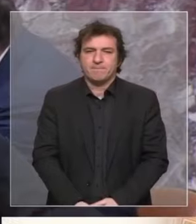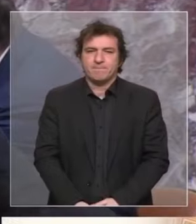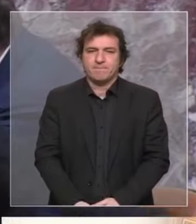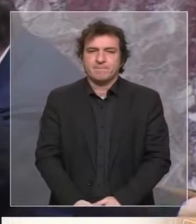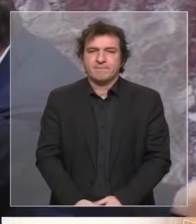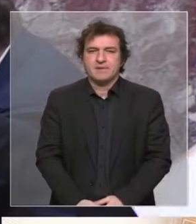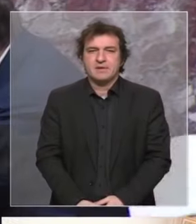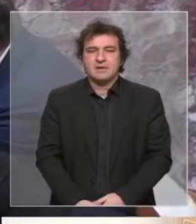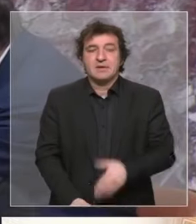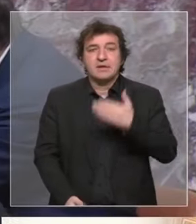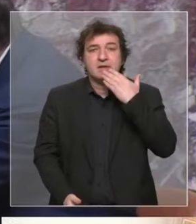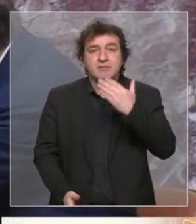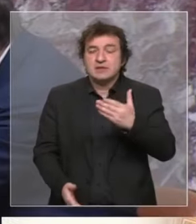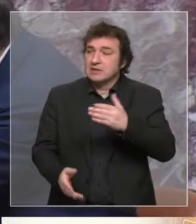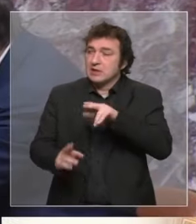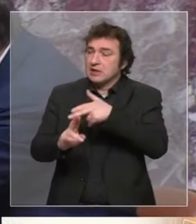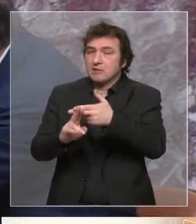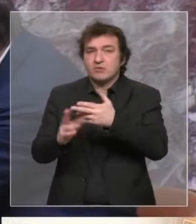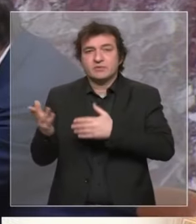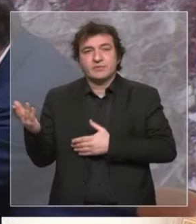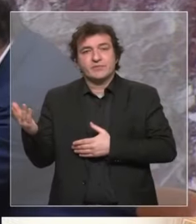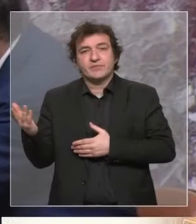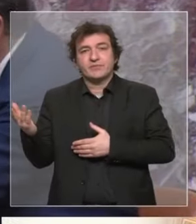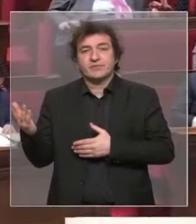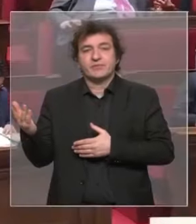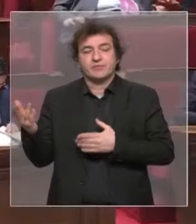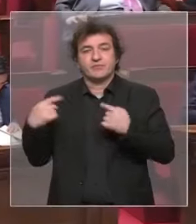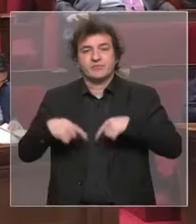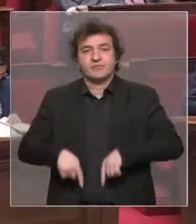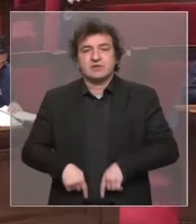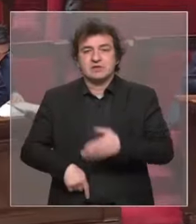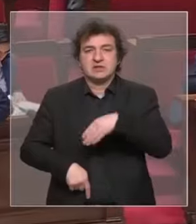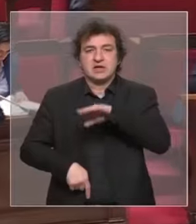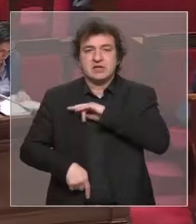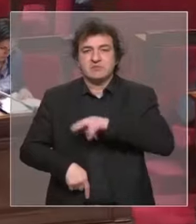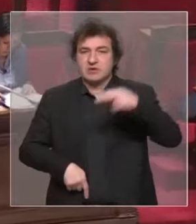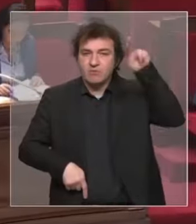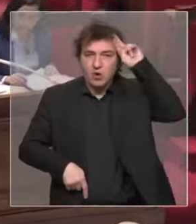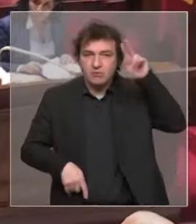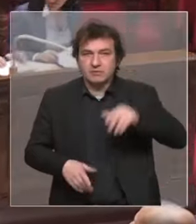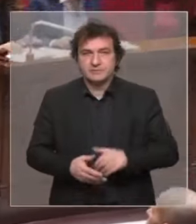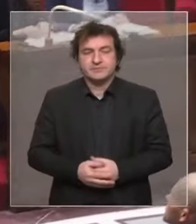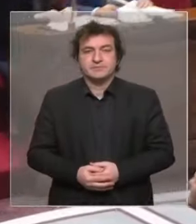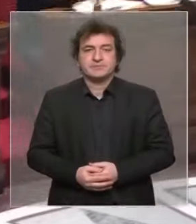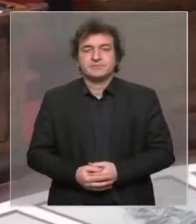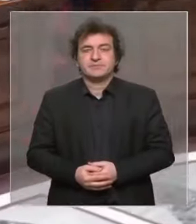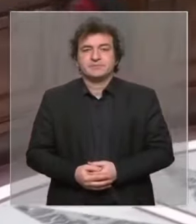Je vous remercie. La parole est à Monsieur Jean-Noël Barrot, ministre en charge de l'Europe.